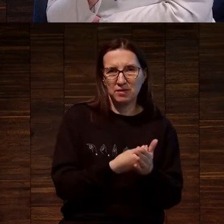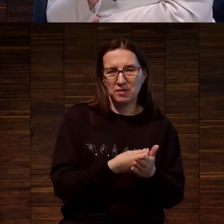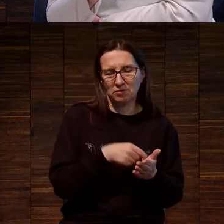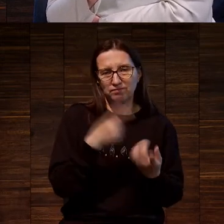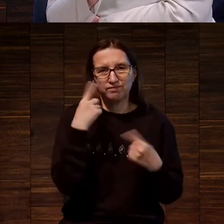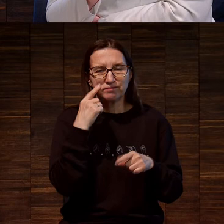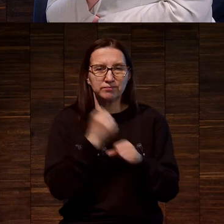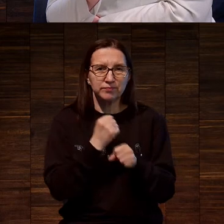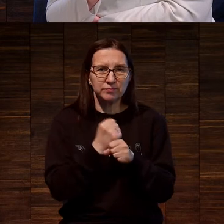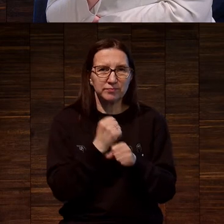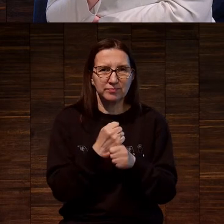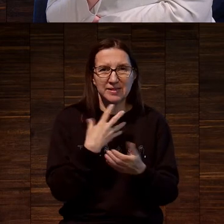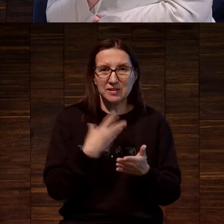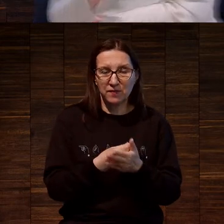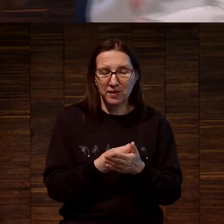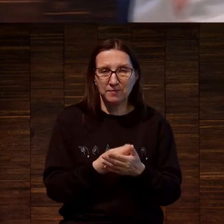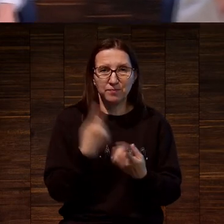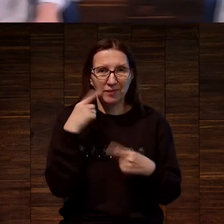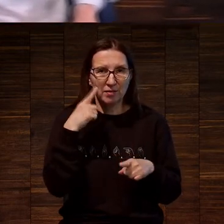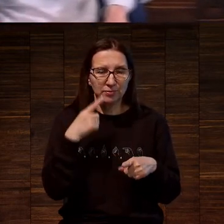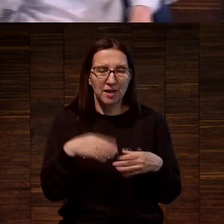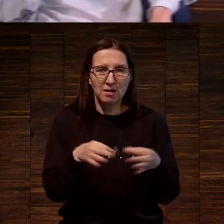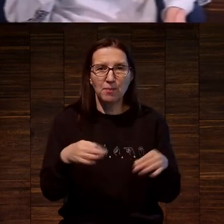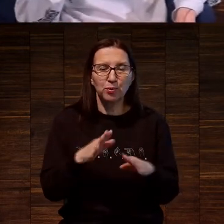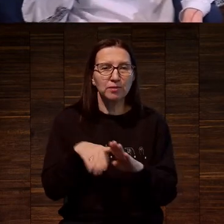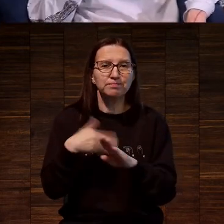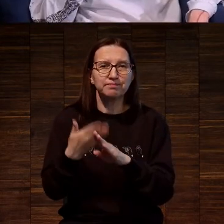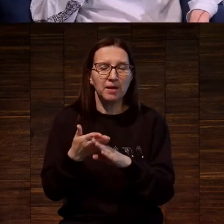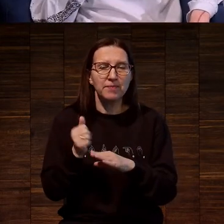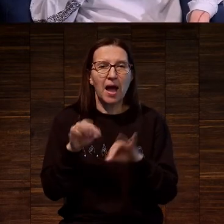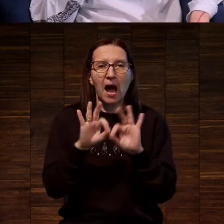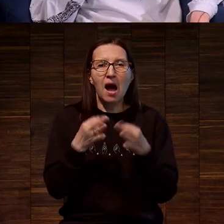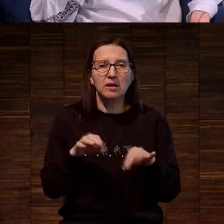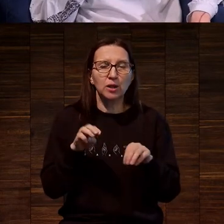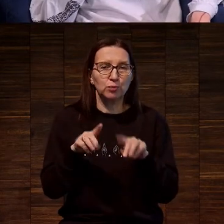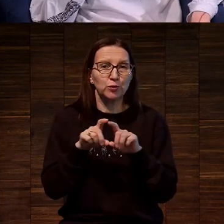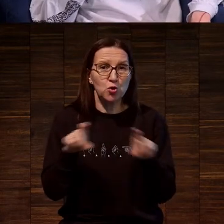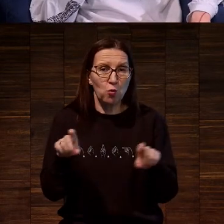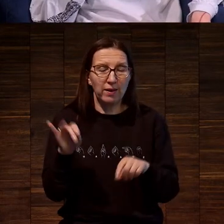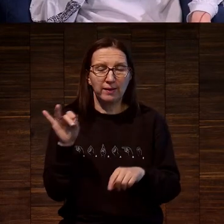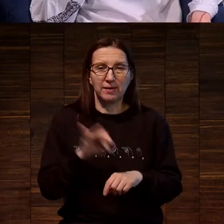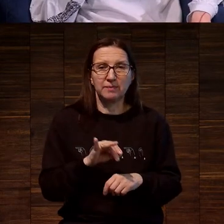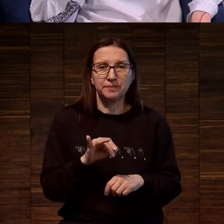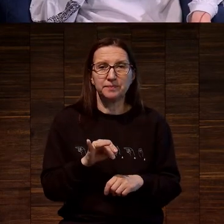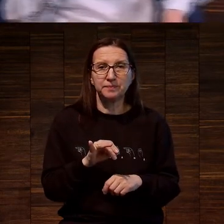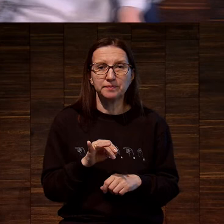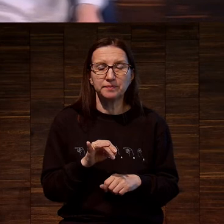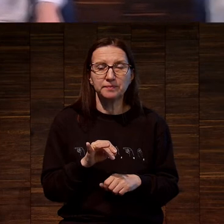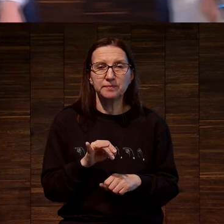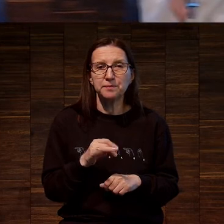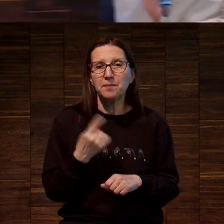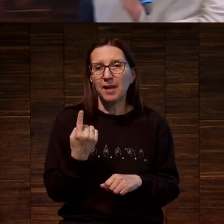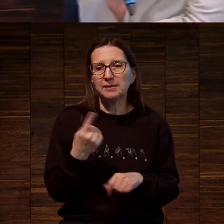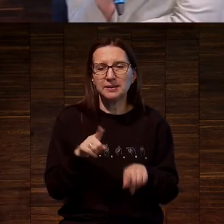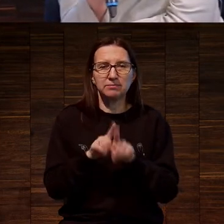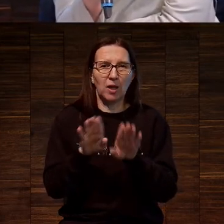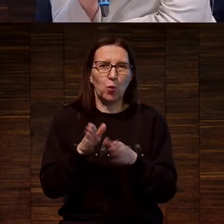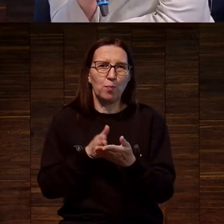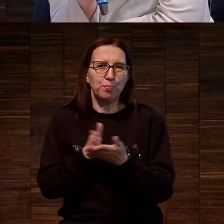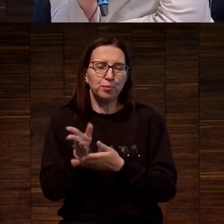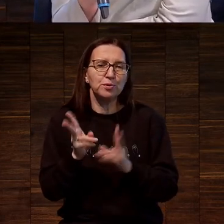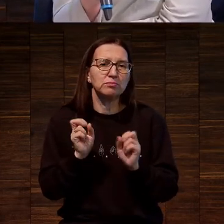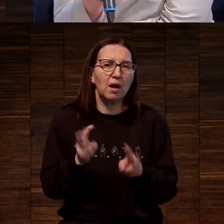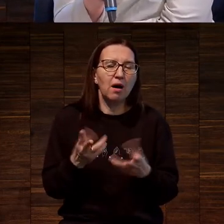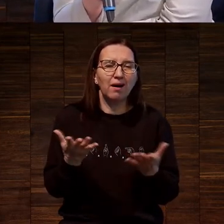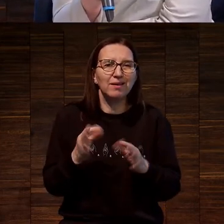работ. Угу. Так, следующий у нас арт-школа, Надя. Да, и один из путей,